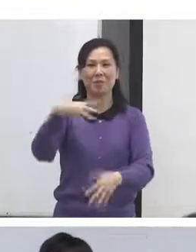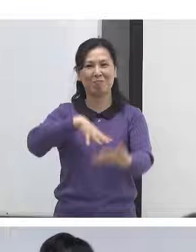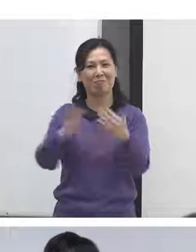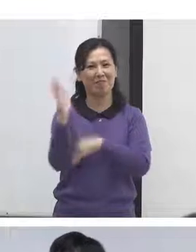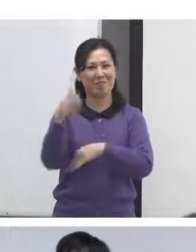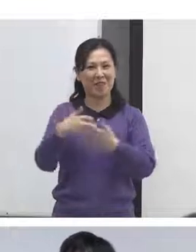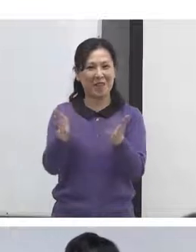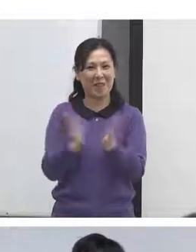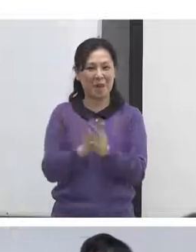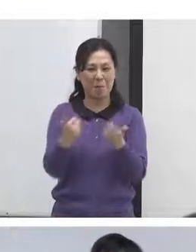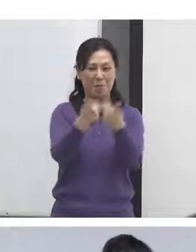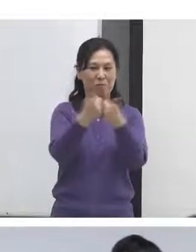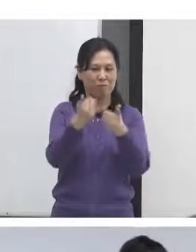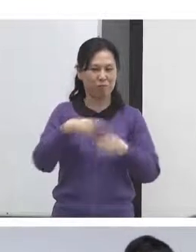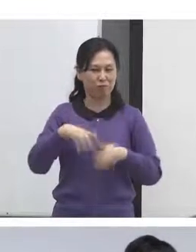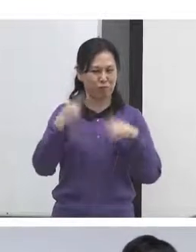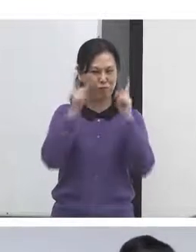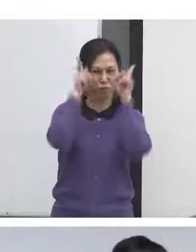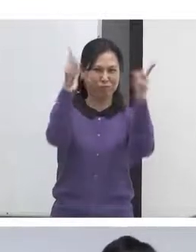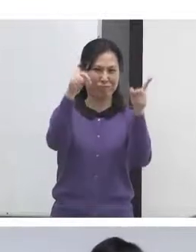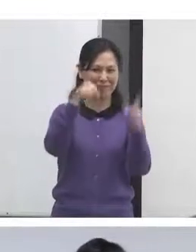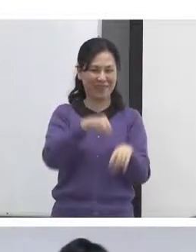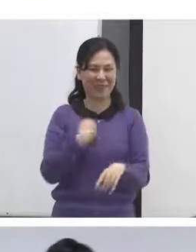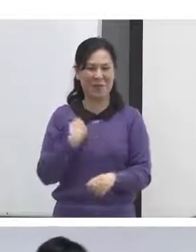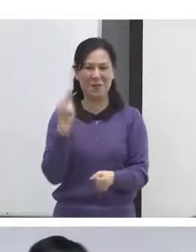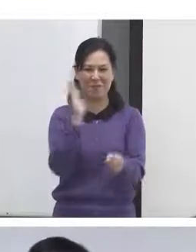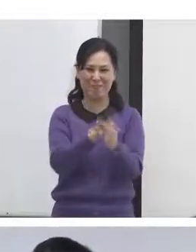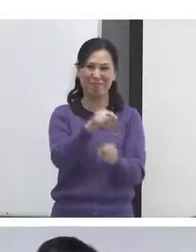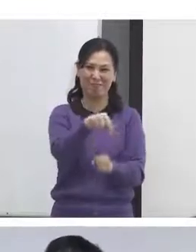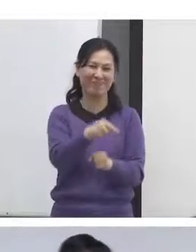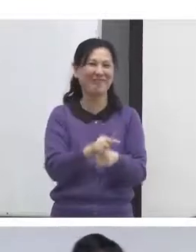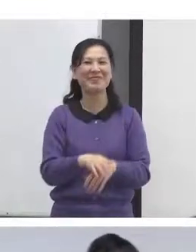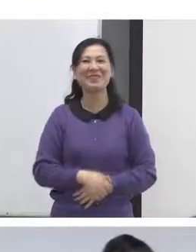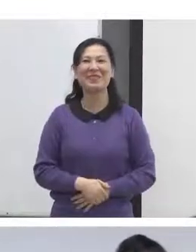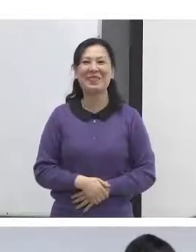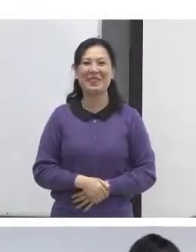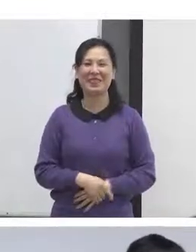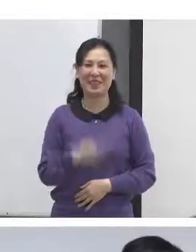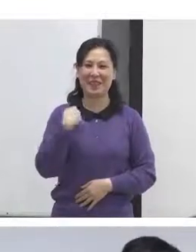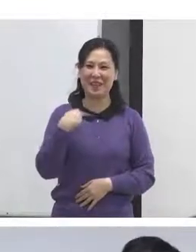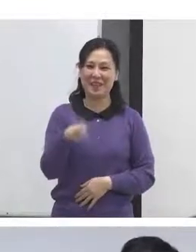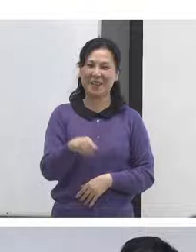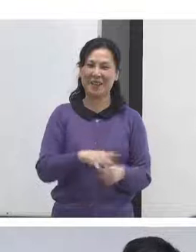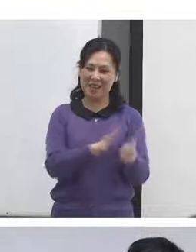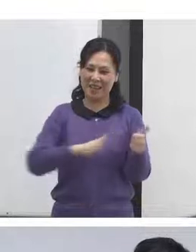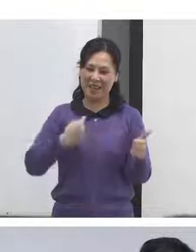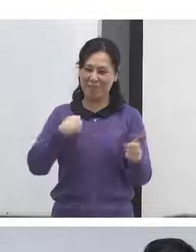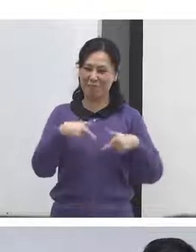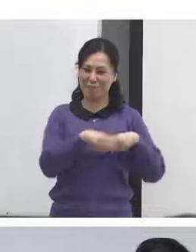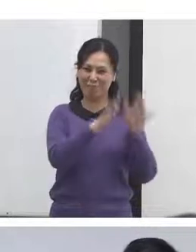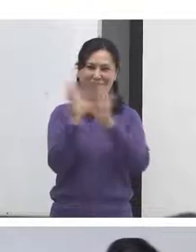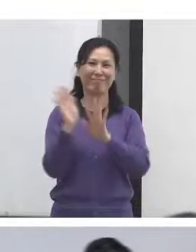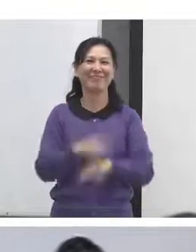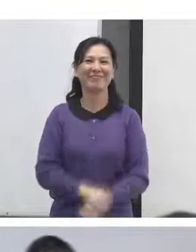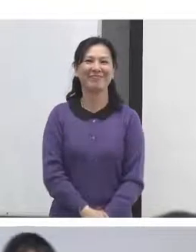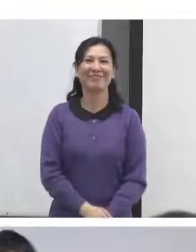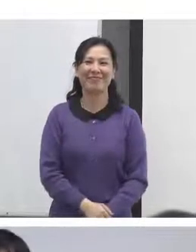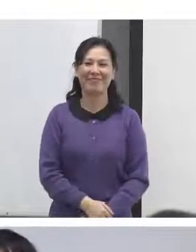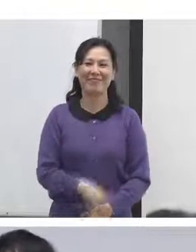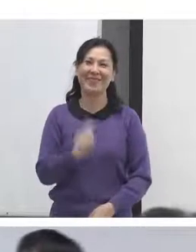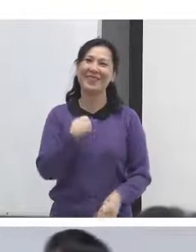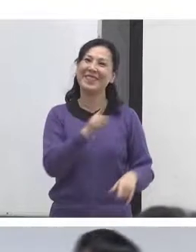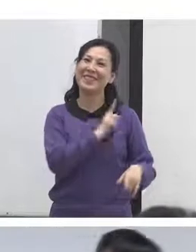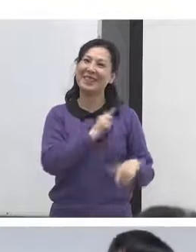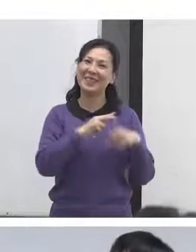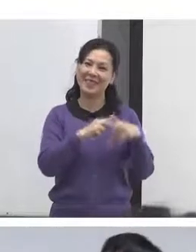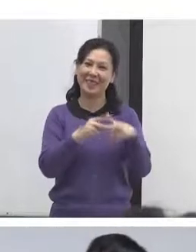所以我等一下会再补一些情绪性的东西进去，就是既然破坏我好心情，好。那先自我介绍一